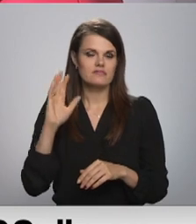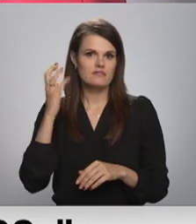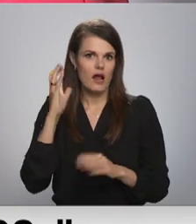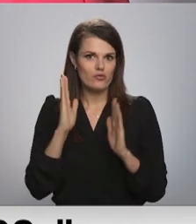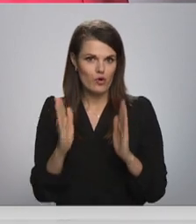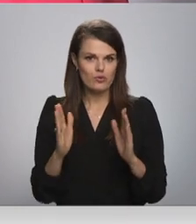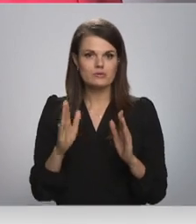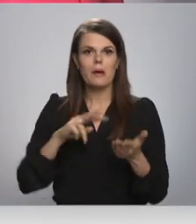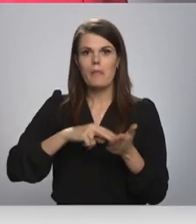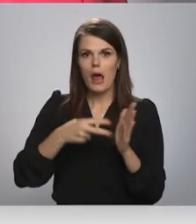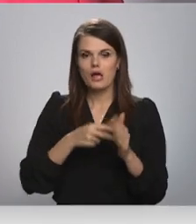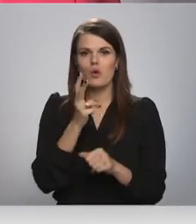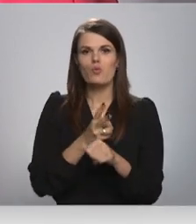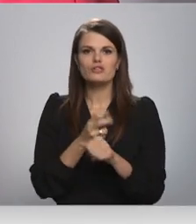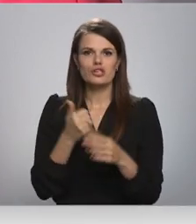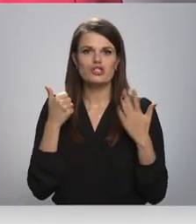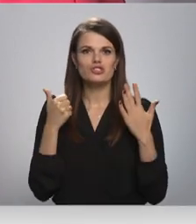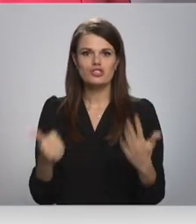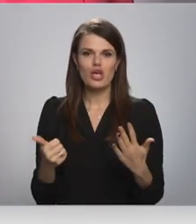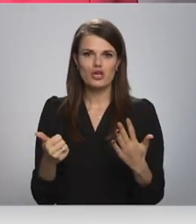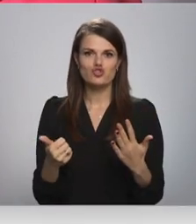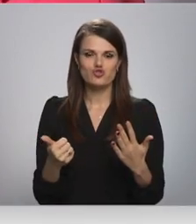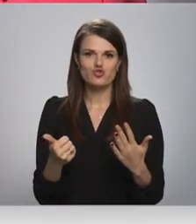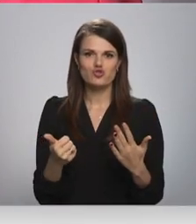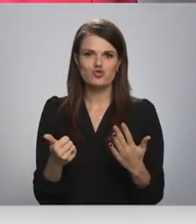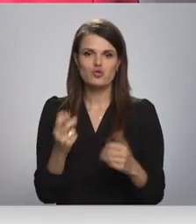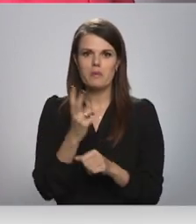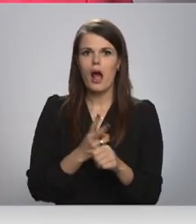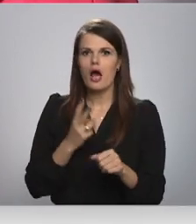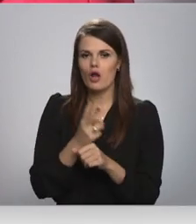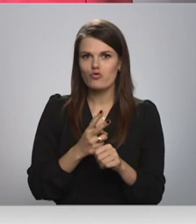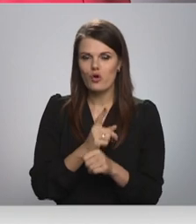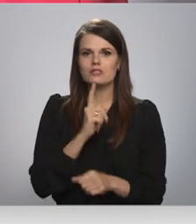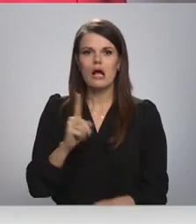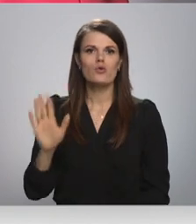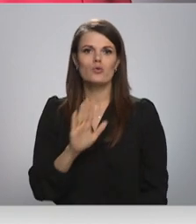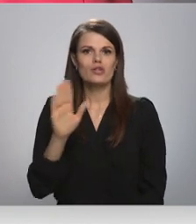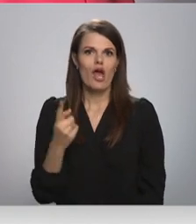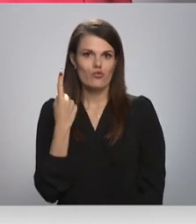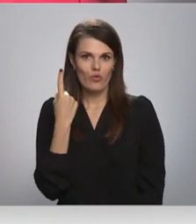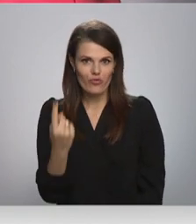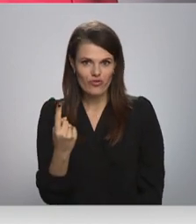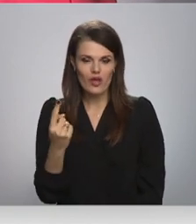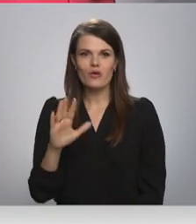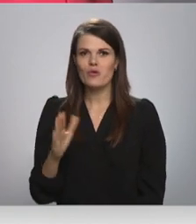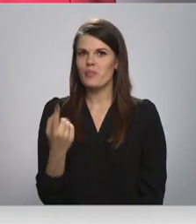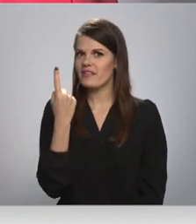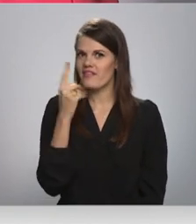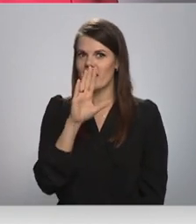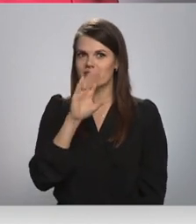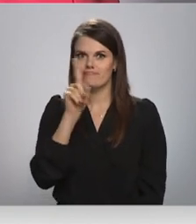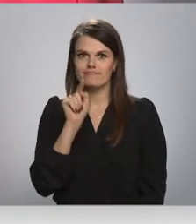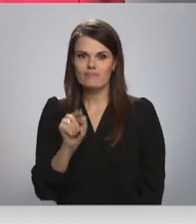Plāns ir noskriet 6 maratonus. Labdarības maratona Dod 5 laikā, katru dienu pa vienam, ir tikai viens bet, kādam